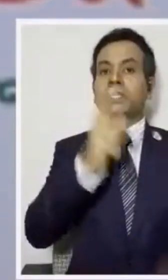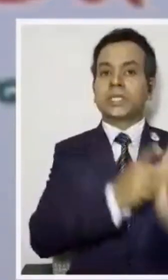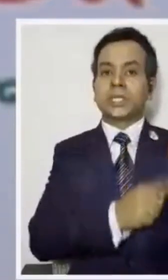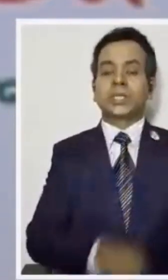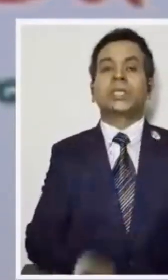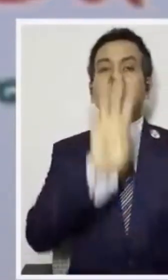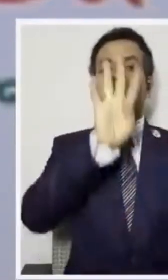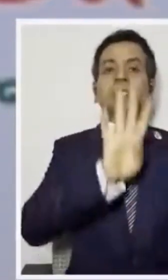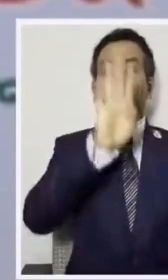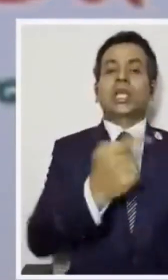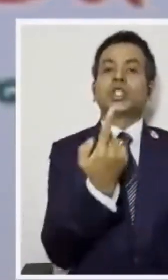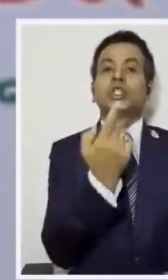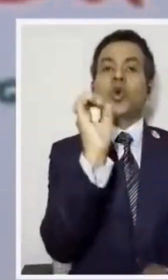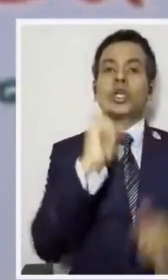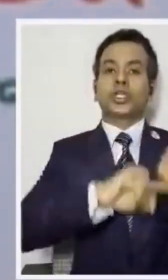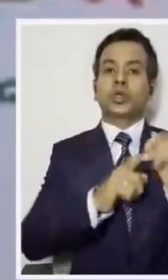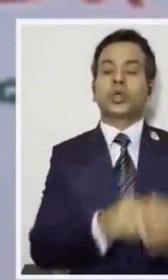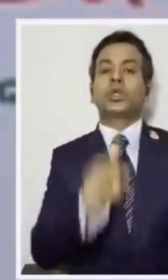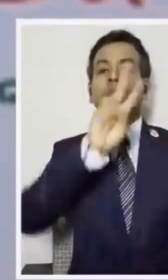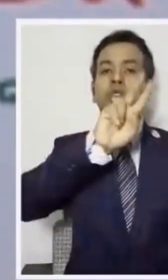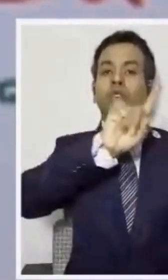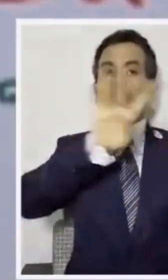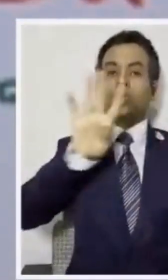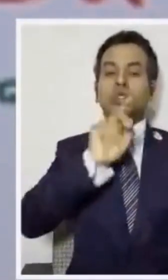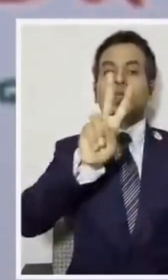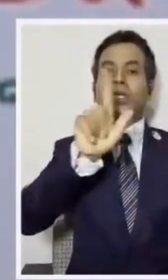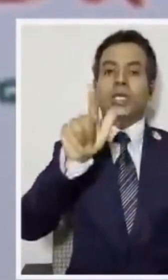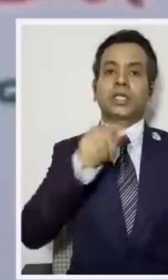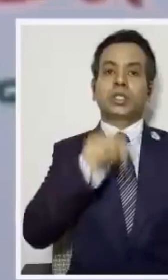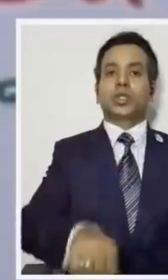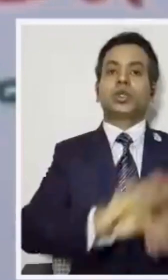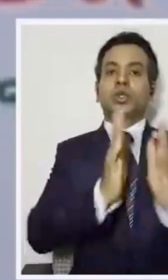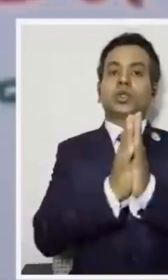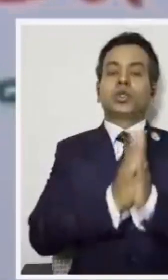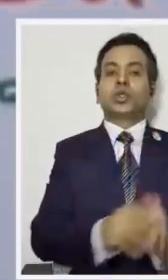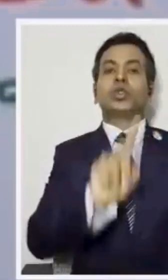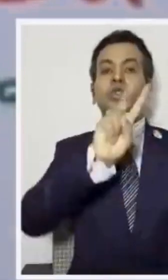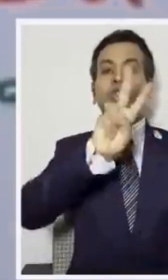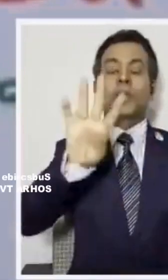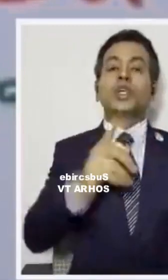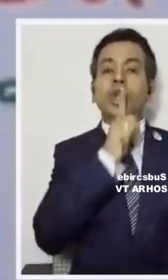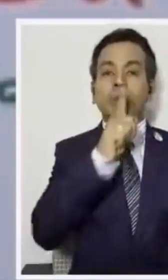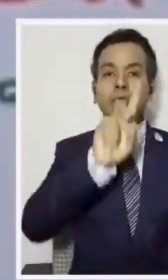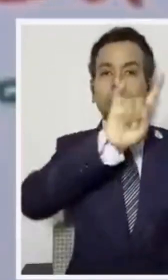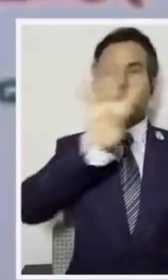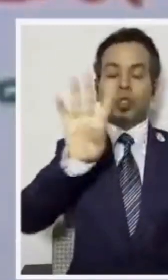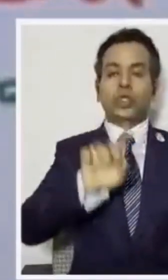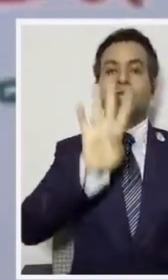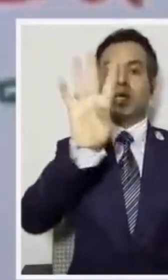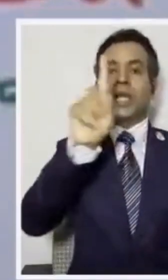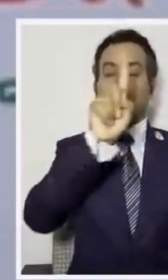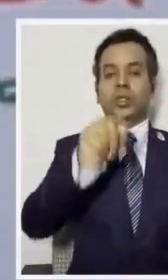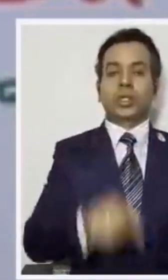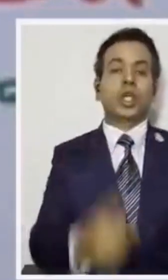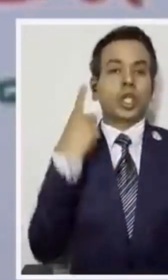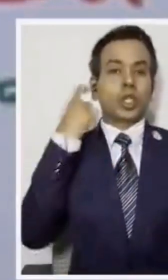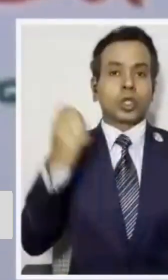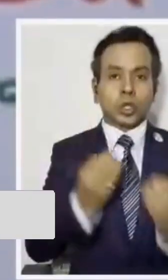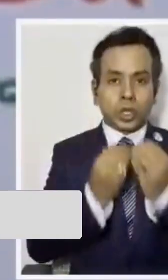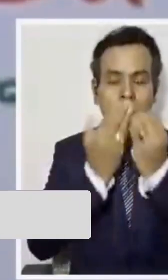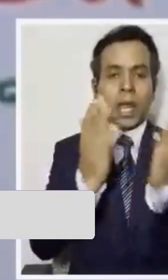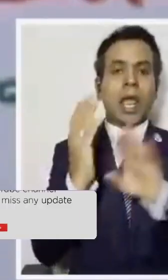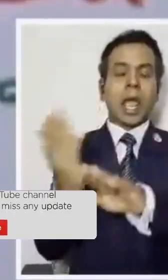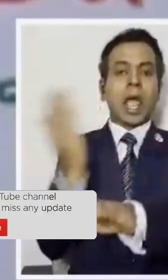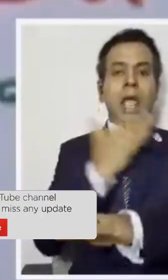24 রমজান 1441। তথ্য দেওয়ার আগে আমি একটি বিষয়ে সবাইকে সতর্ক করতে চাই এবং সচেতন করতে